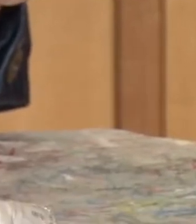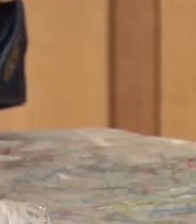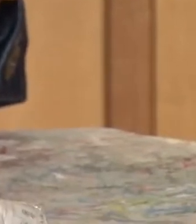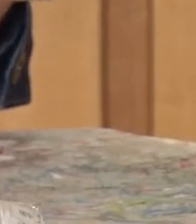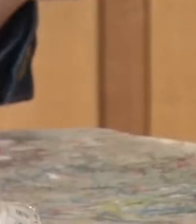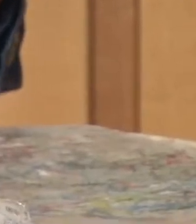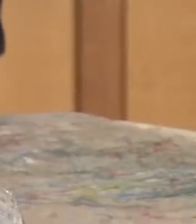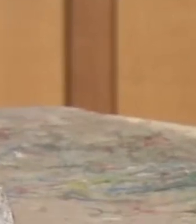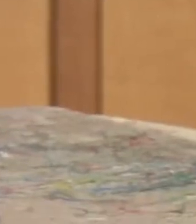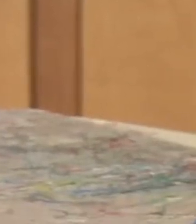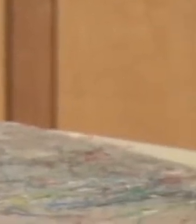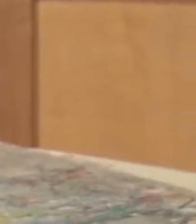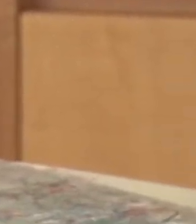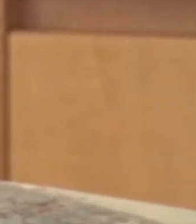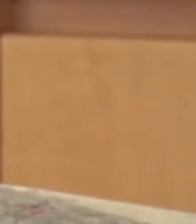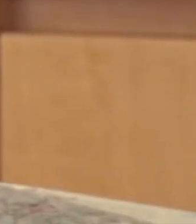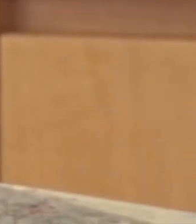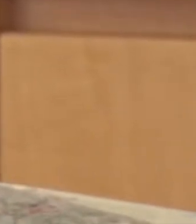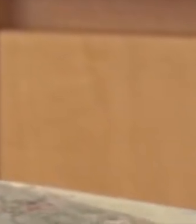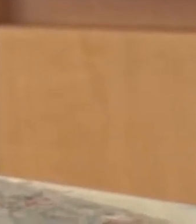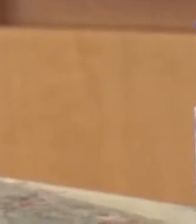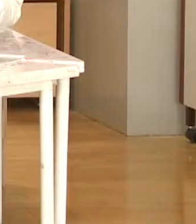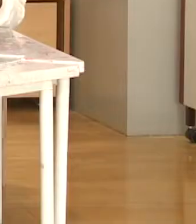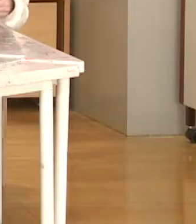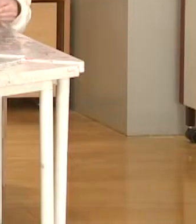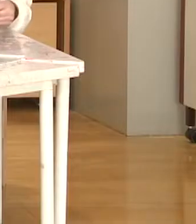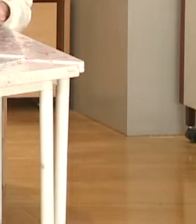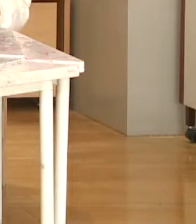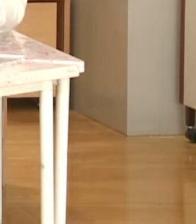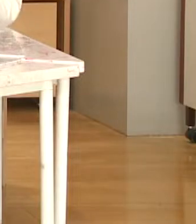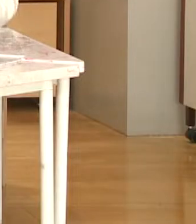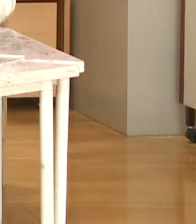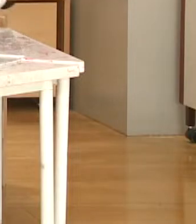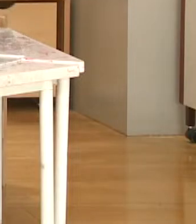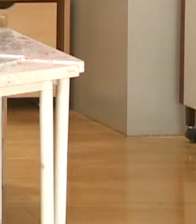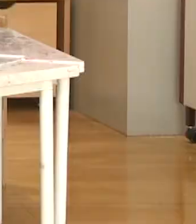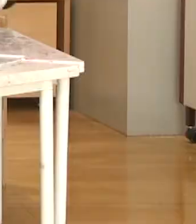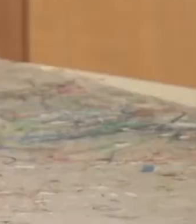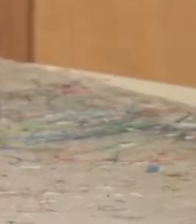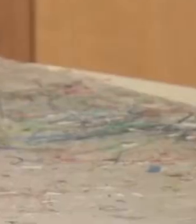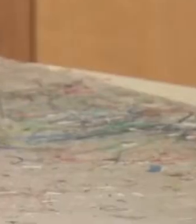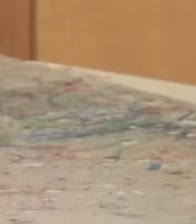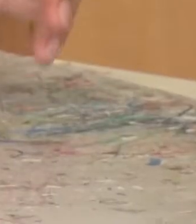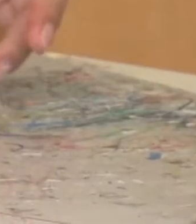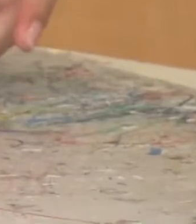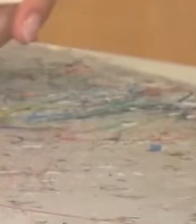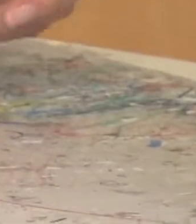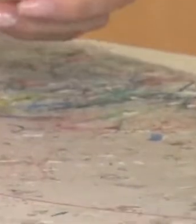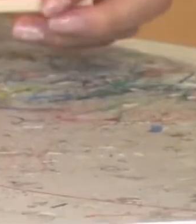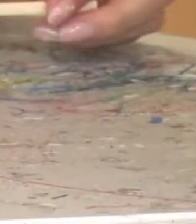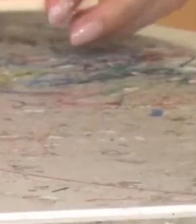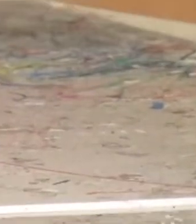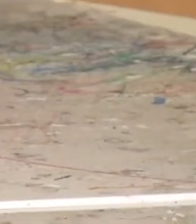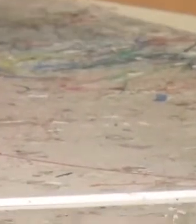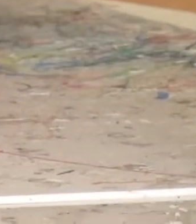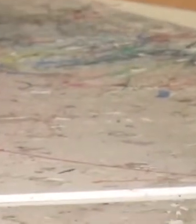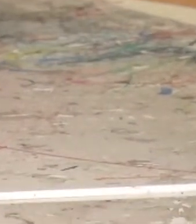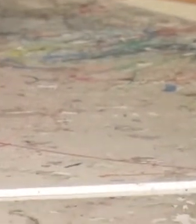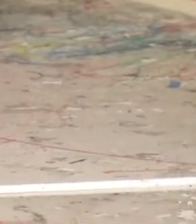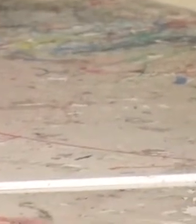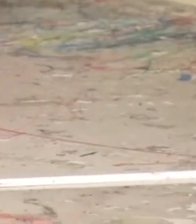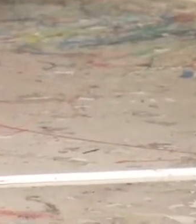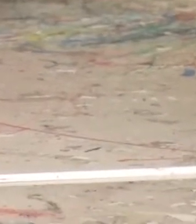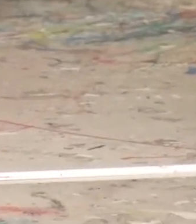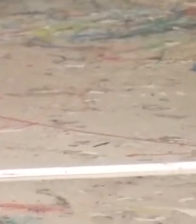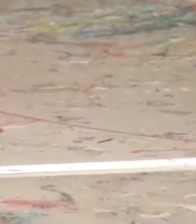卵パックを出してください、 うん、はい、 はい、ボコッとしている方が上です。うんうん、で真ん中に